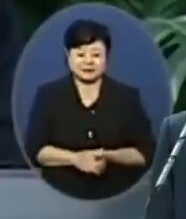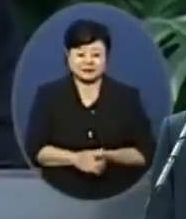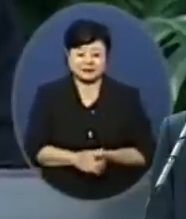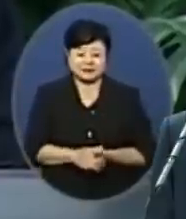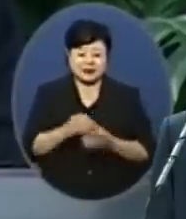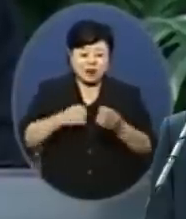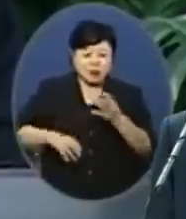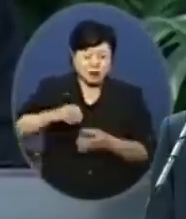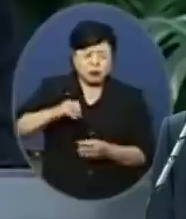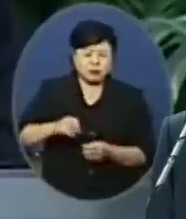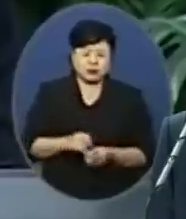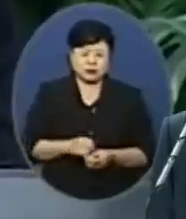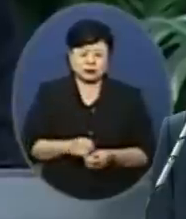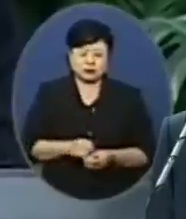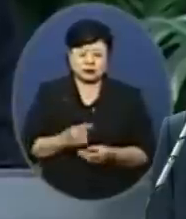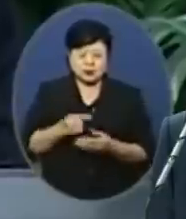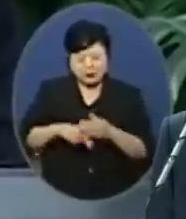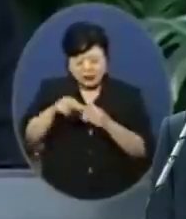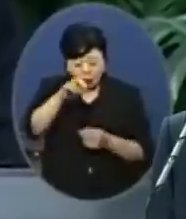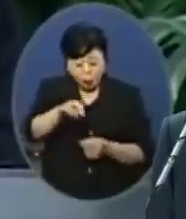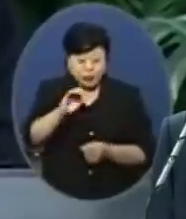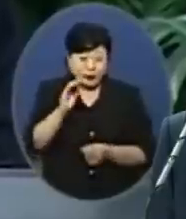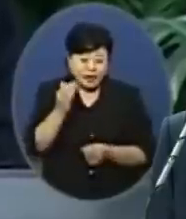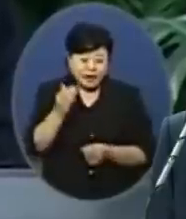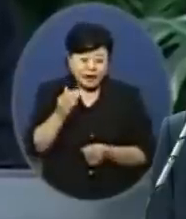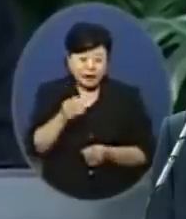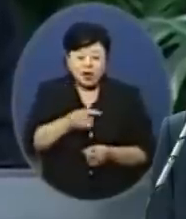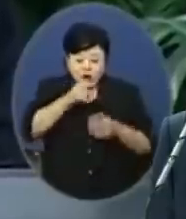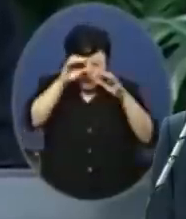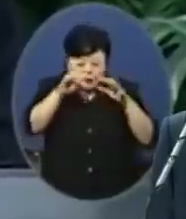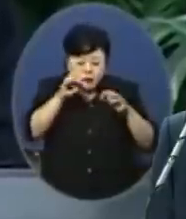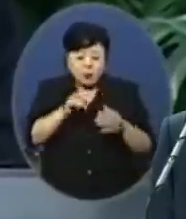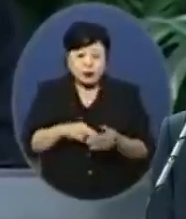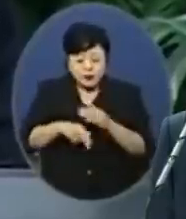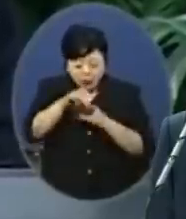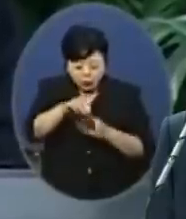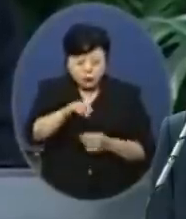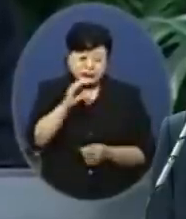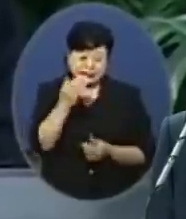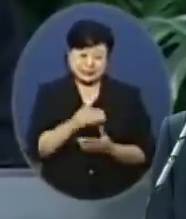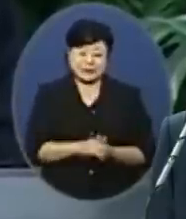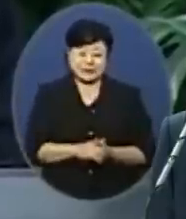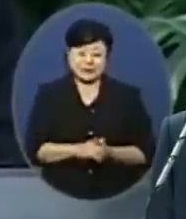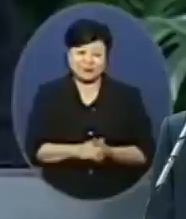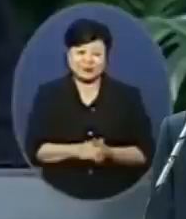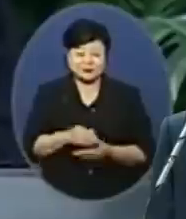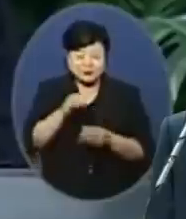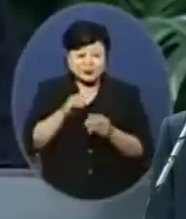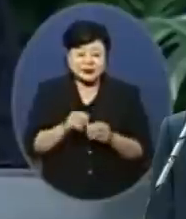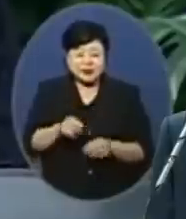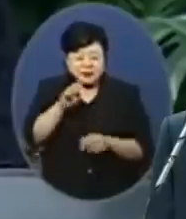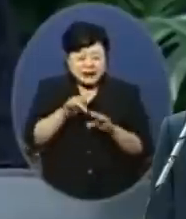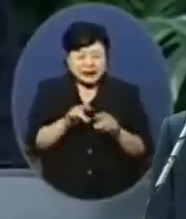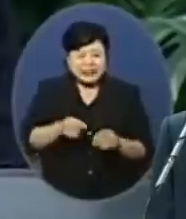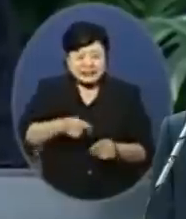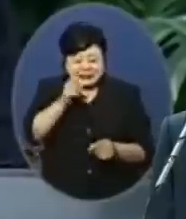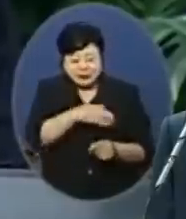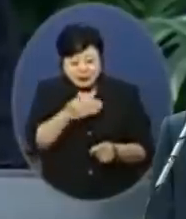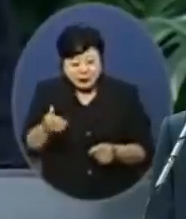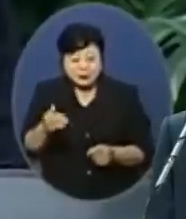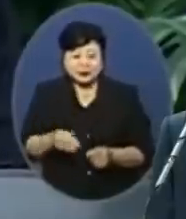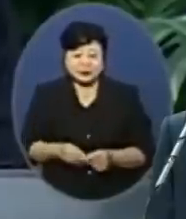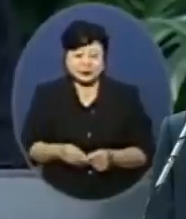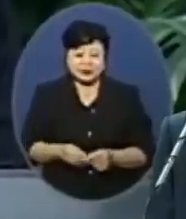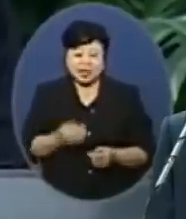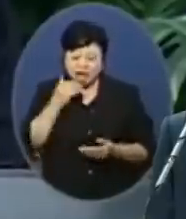폭풍이 다가오면 피란처가 되시고 폭우가 내리면 피할 곳이 되시고 마른 땅에 시냇 물이 되시고 곤비한